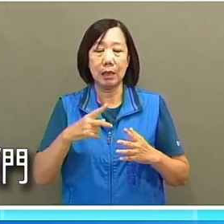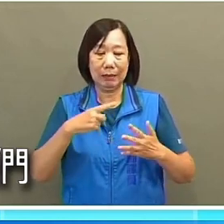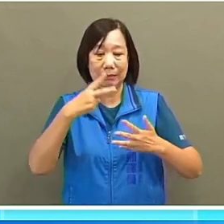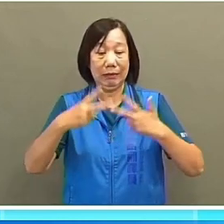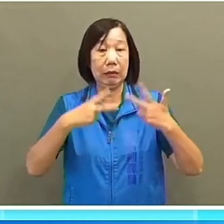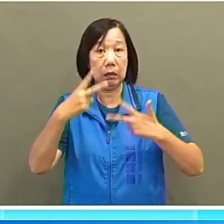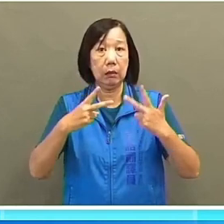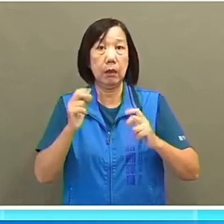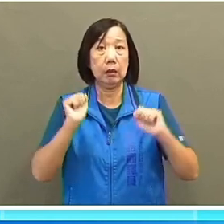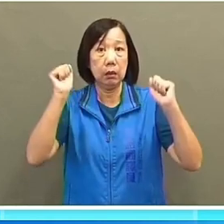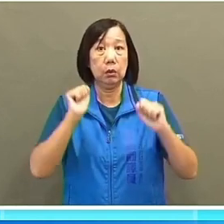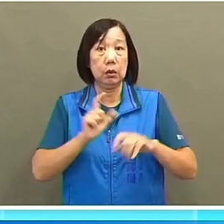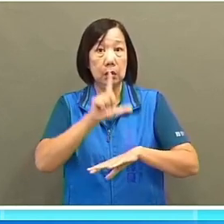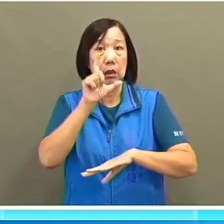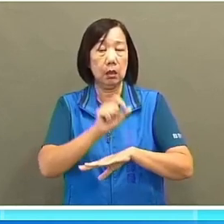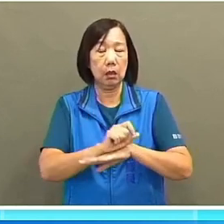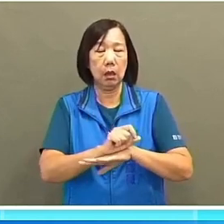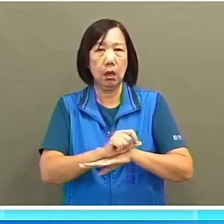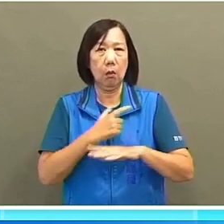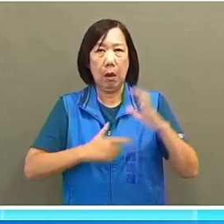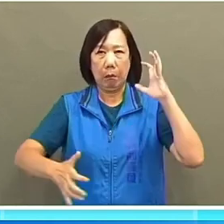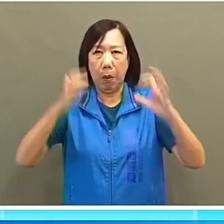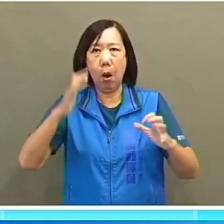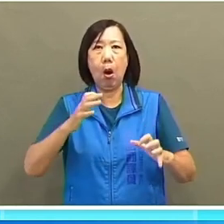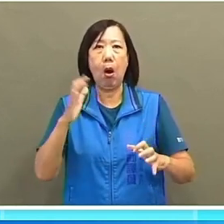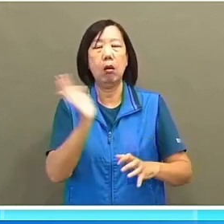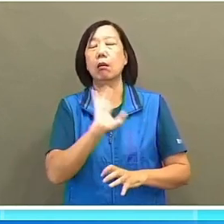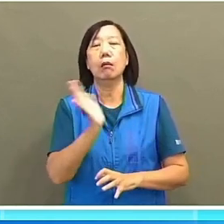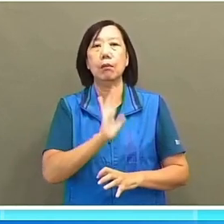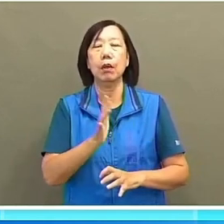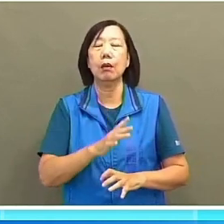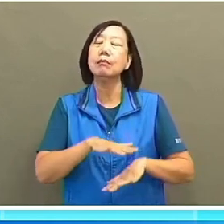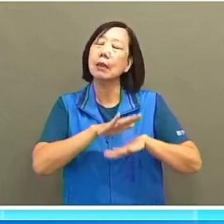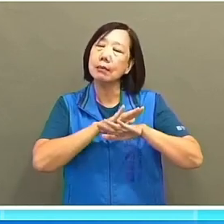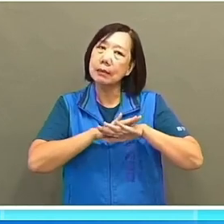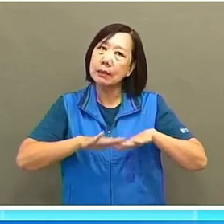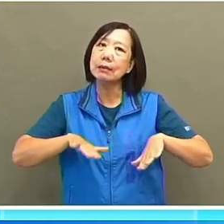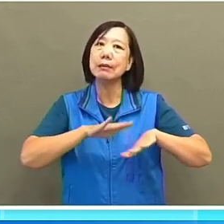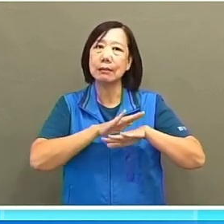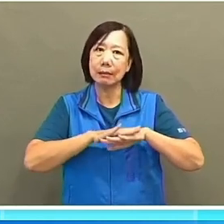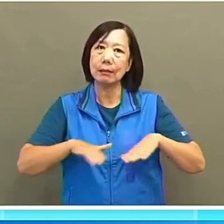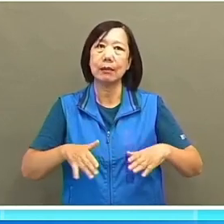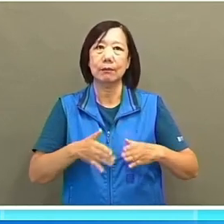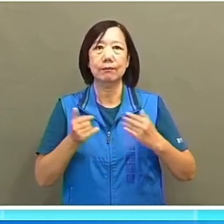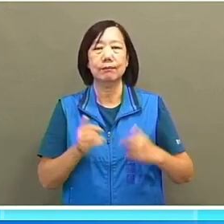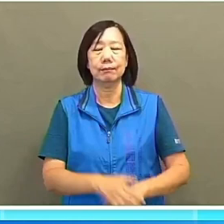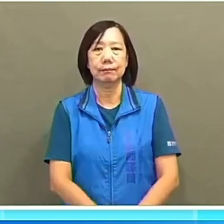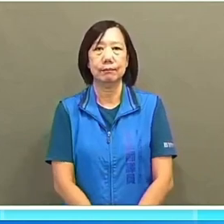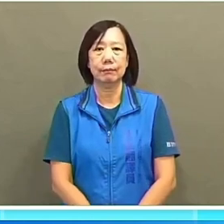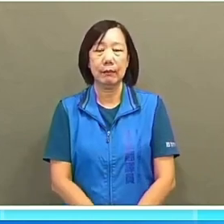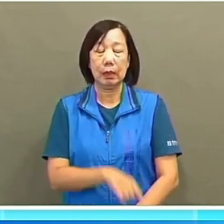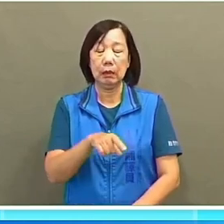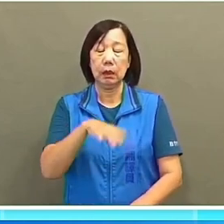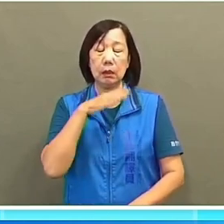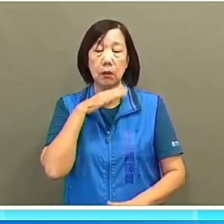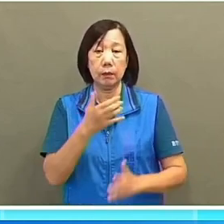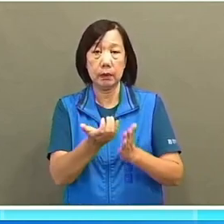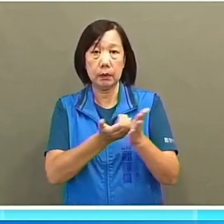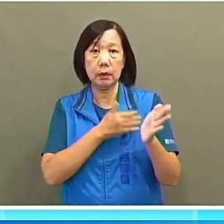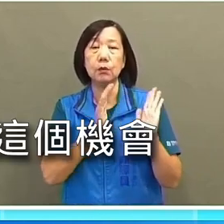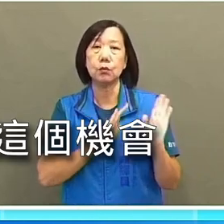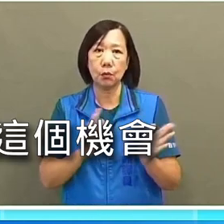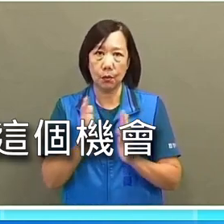们不用激烈的运动的课程，改采静态课程，这也是我们事先做一些准